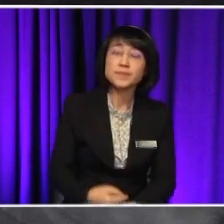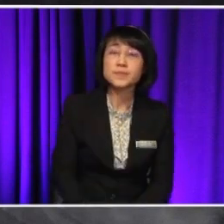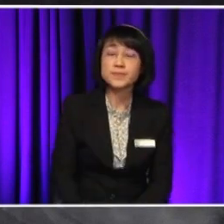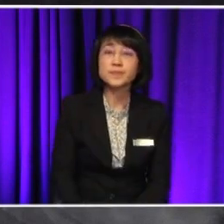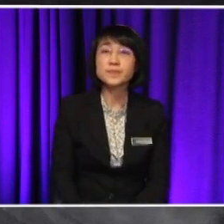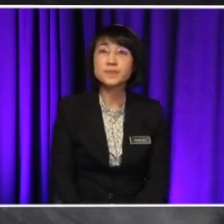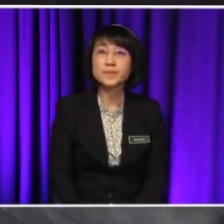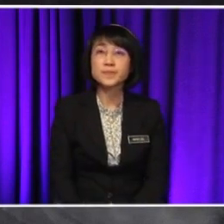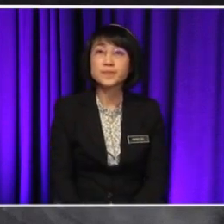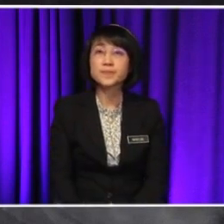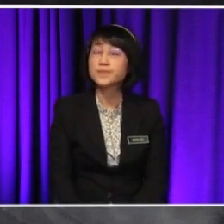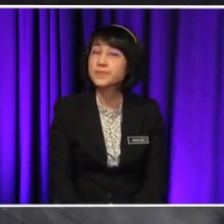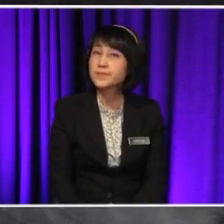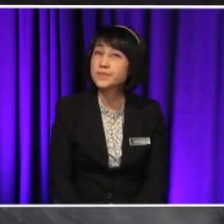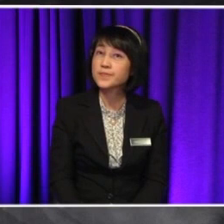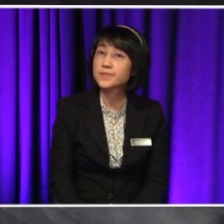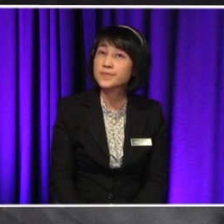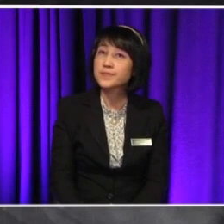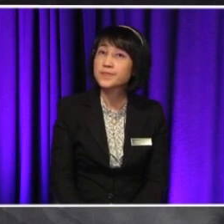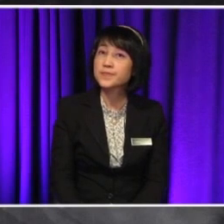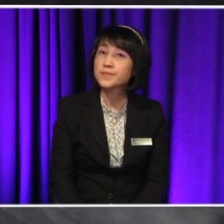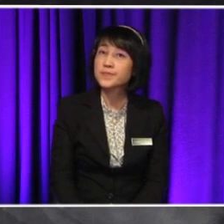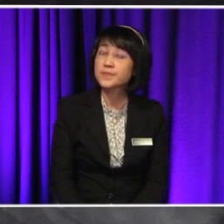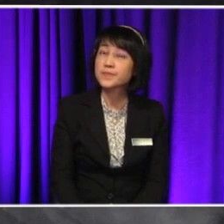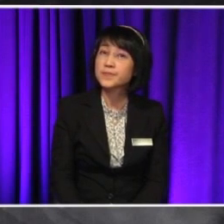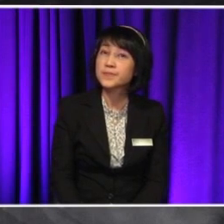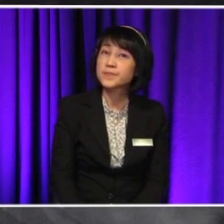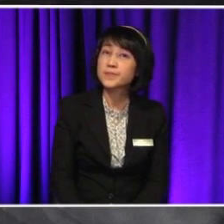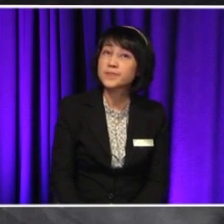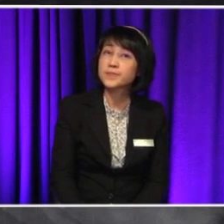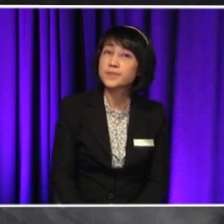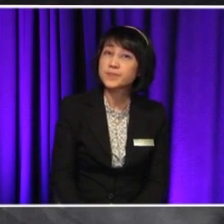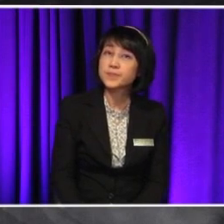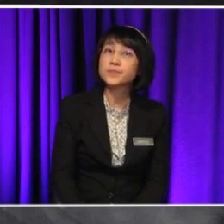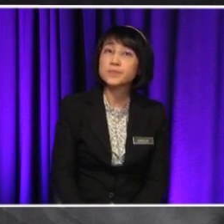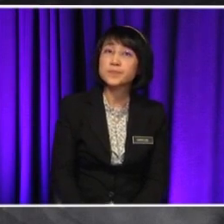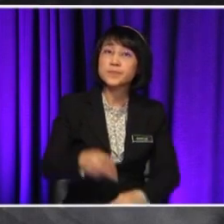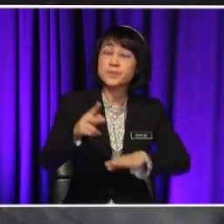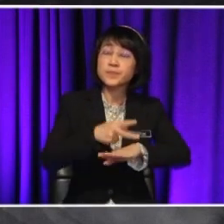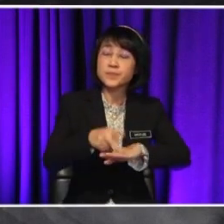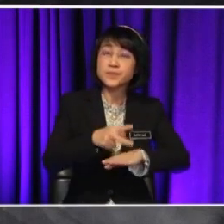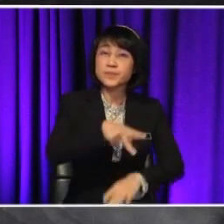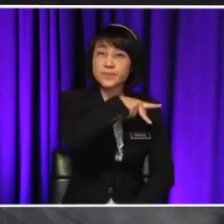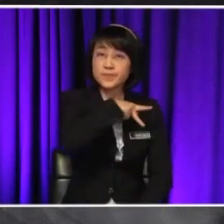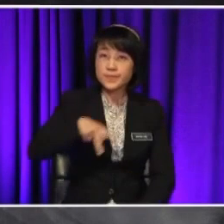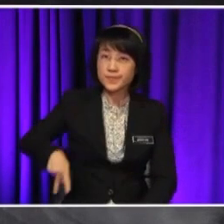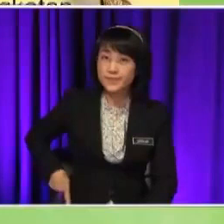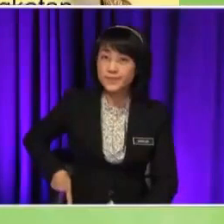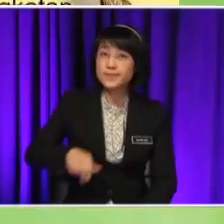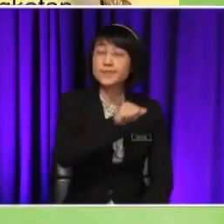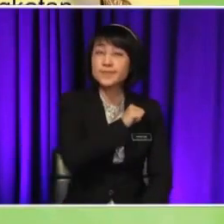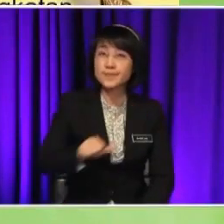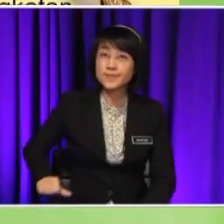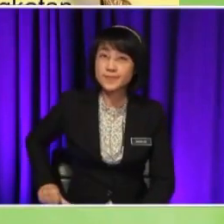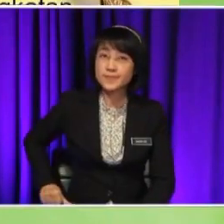awal larat dan bunga raya. Okey. Okey, kalau di bawah sini adalah kalung diraja dipakai oleh permaisuri agong. Okey,